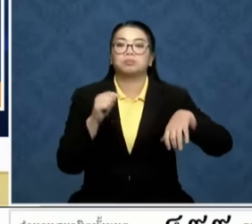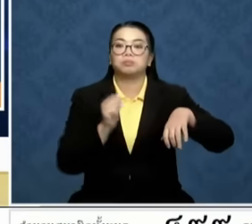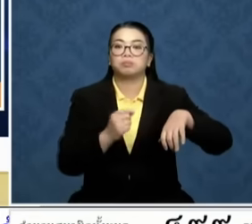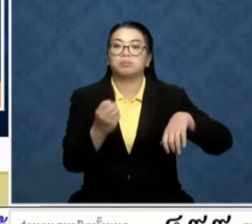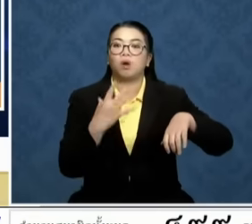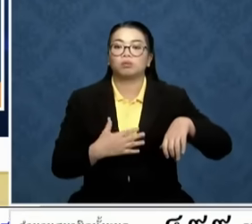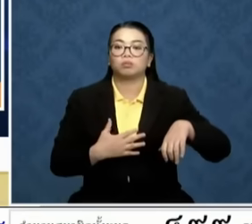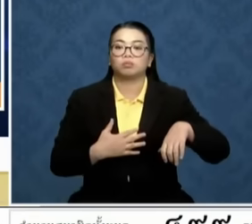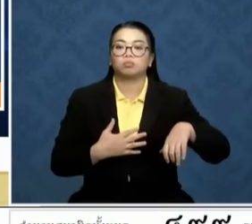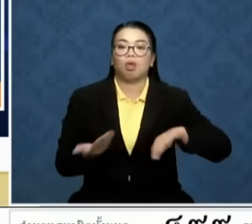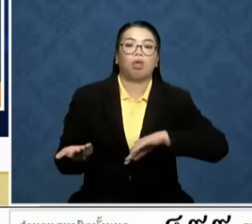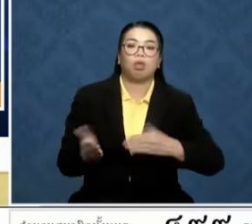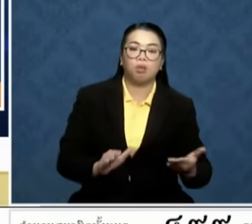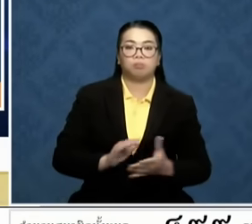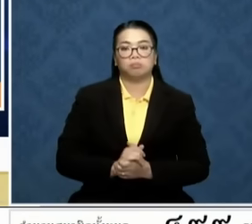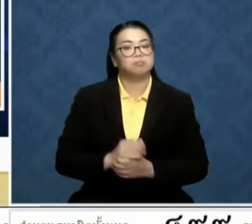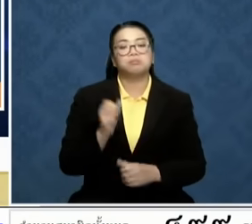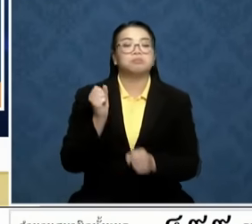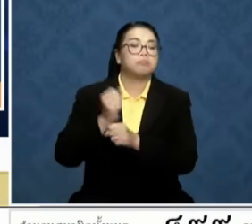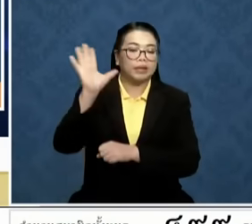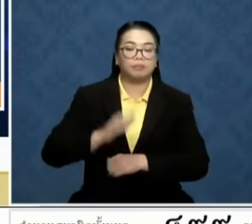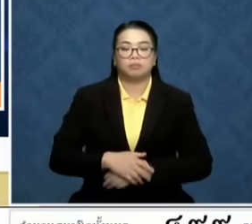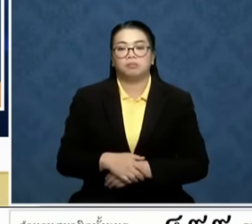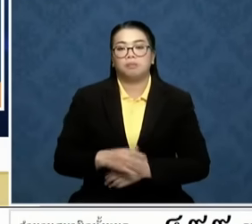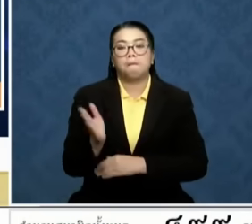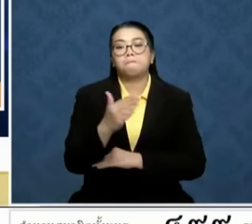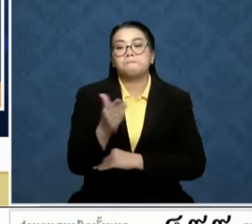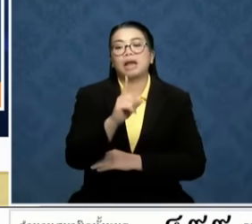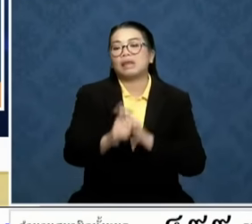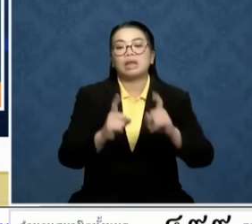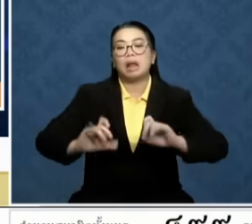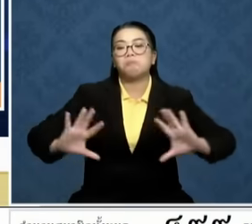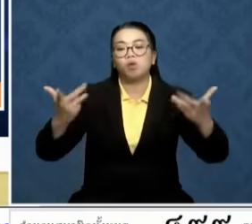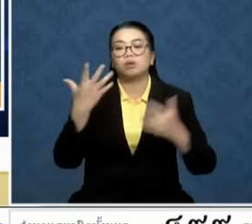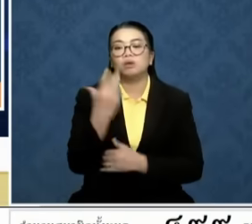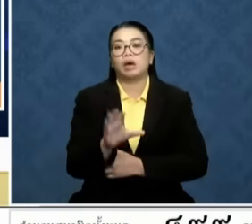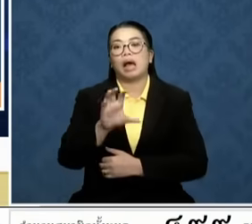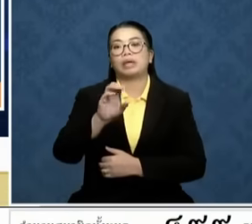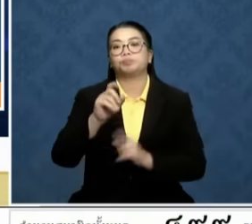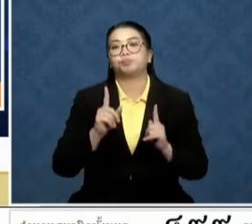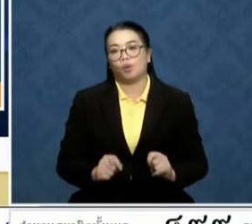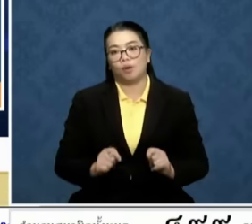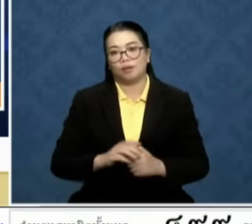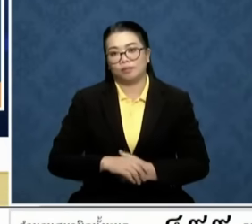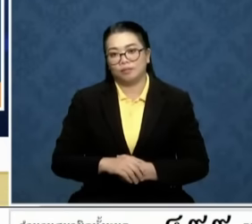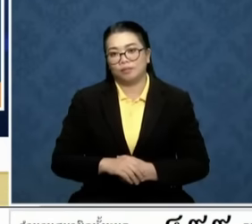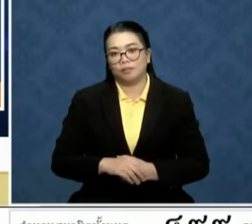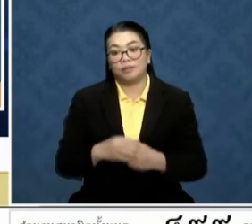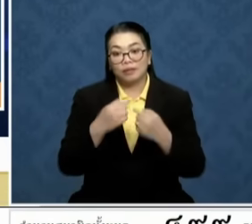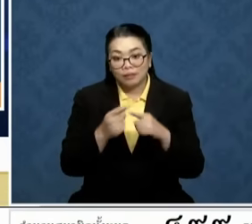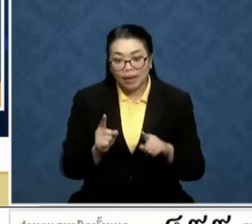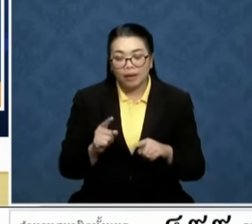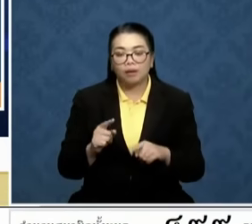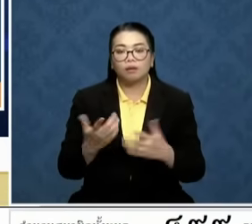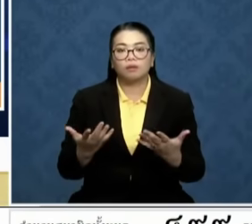ว่าเจ๊งไม่ทำแล้วปลาตายหมดเหลือ 50ตัวเลิกแต่หลังจากนั้น